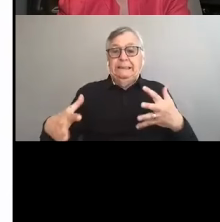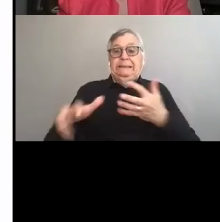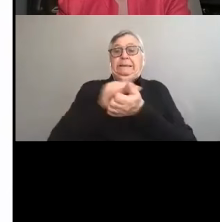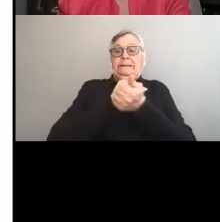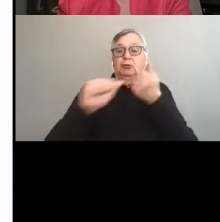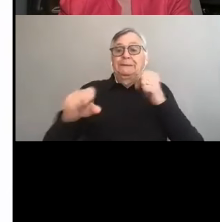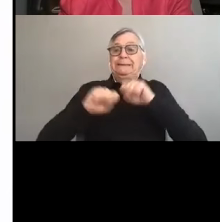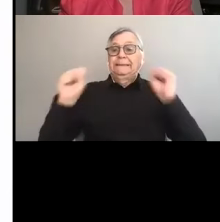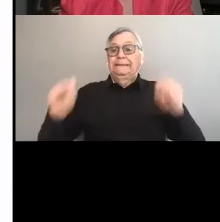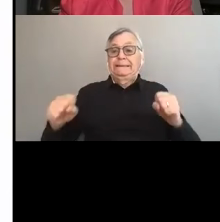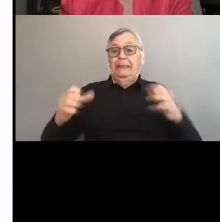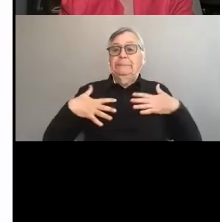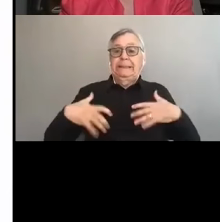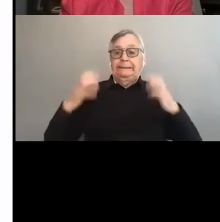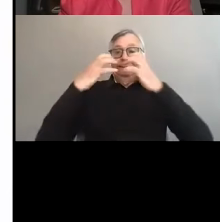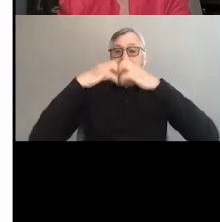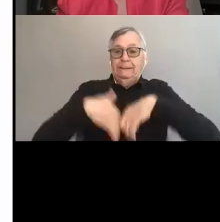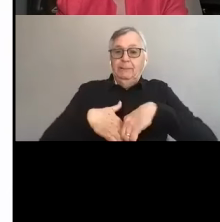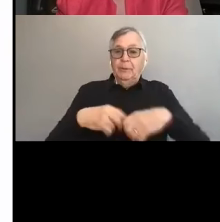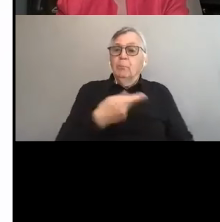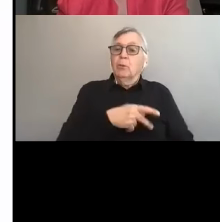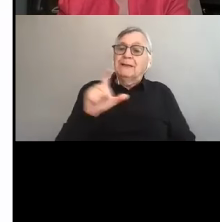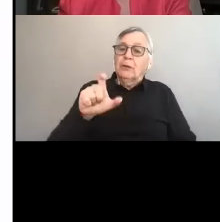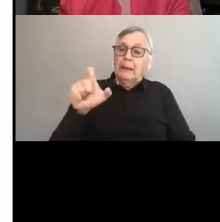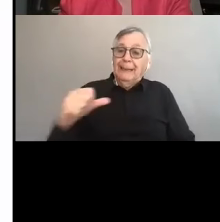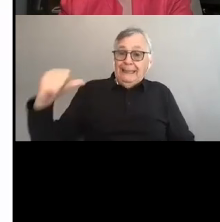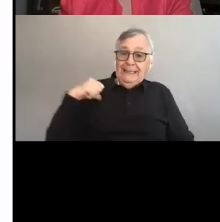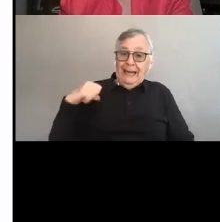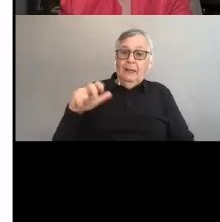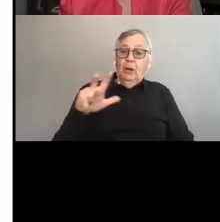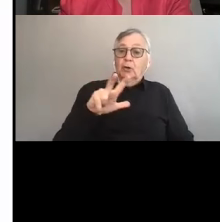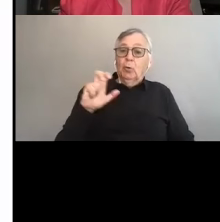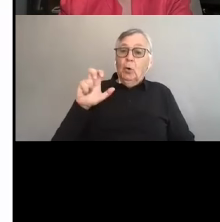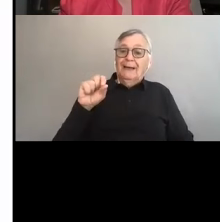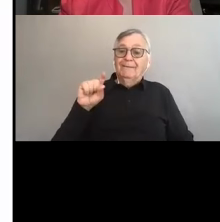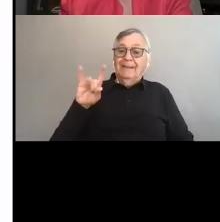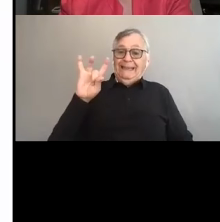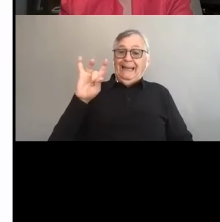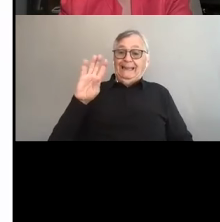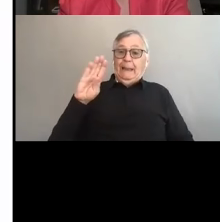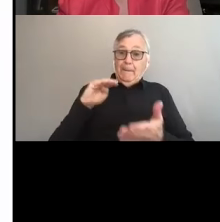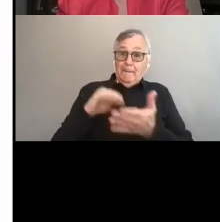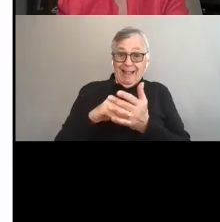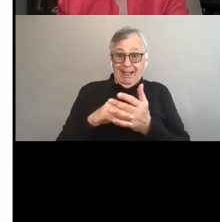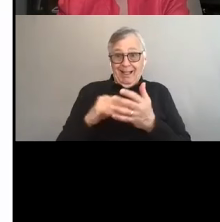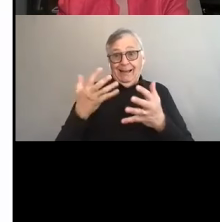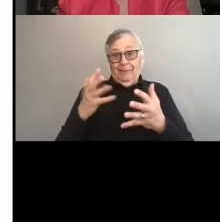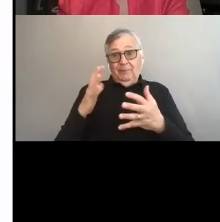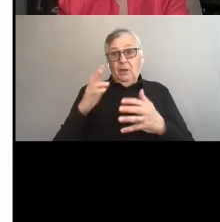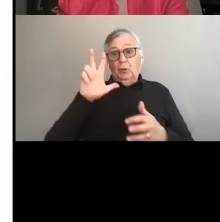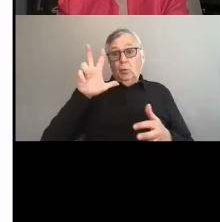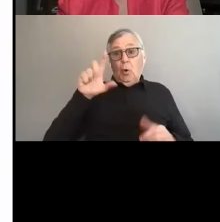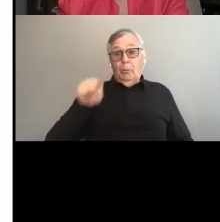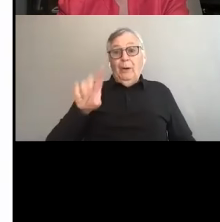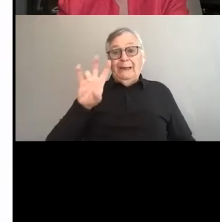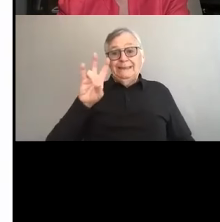santé. Juste pour vous donner un exemple, au Québec, hier, il y avait 324 848 cas, ce qui correspond à peu près à 3,7